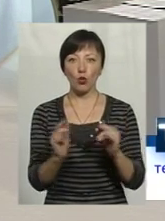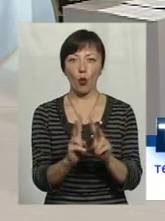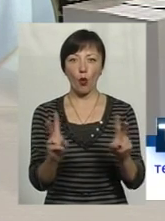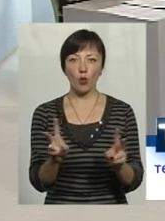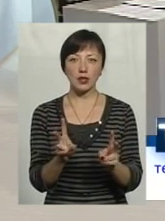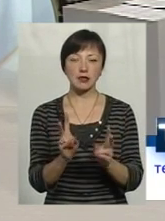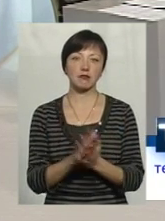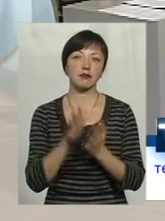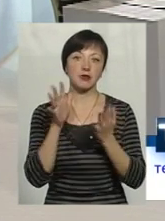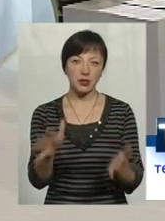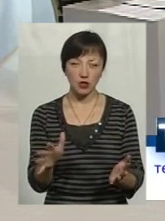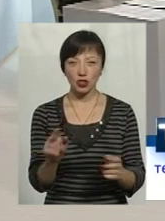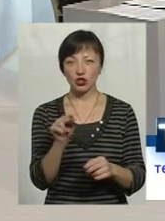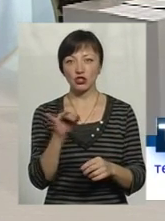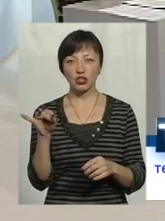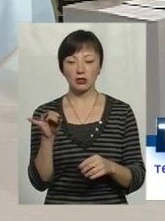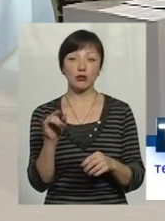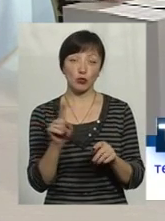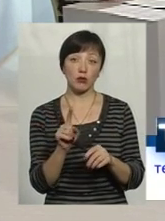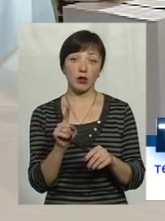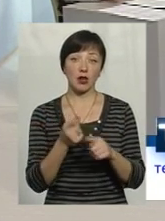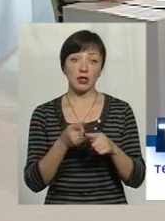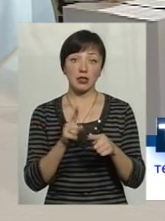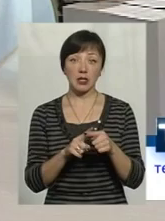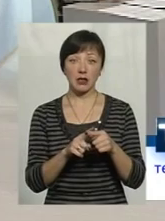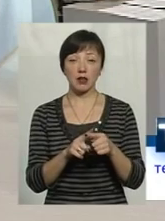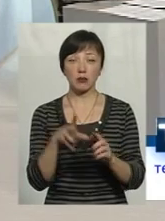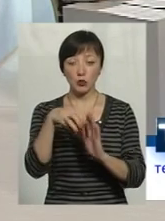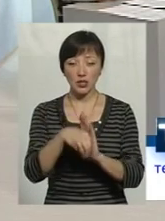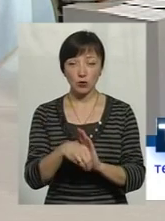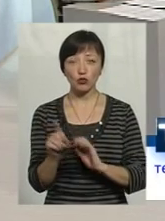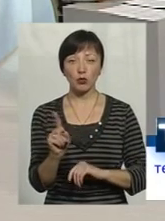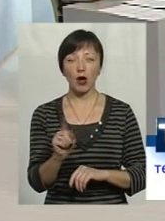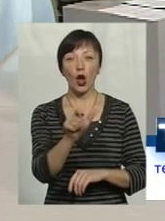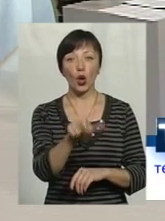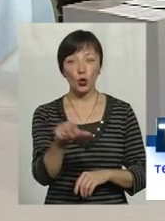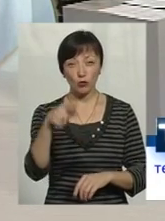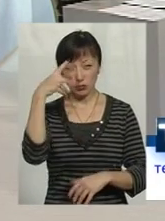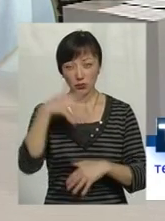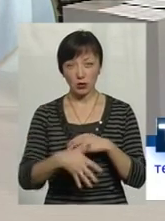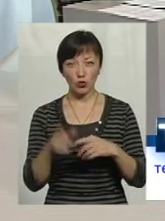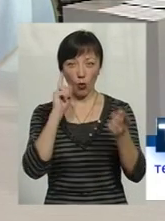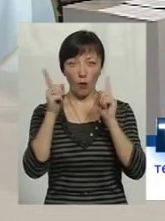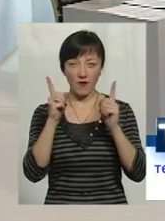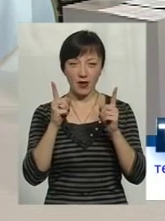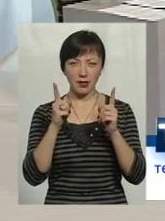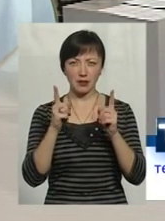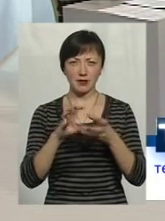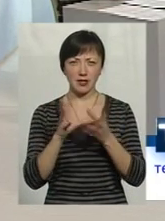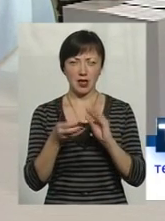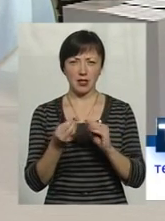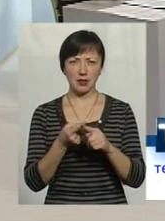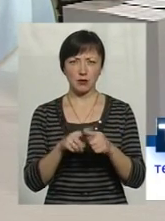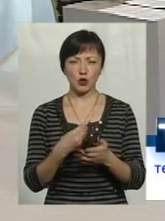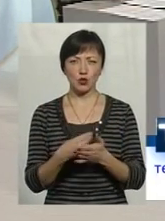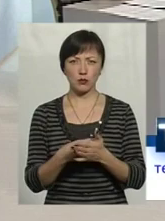когось там засудити чи підняти, а щоб посіяти це раціональне зерно, щоб люди всі були шоковані взагалі цими